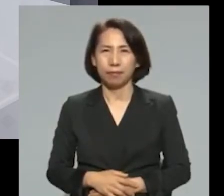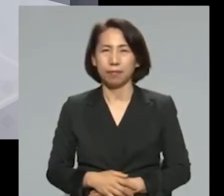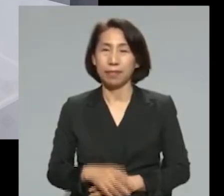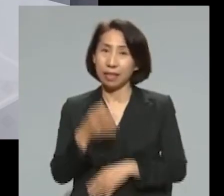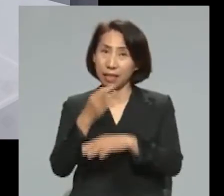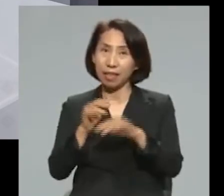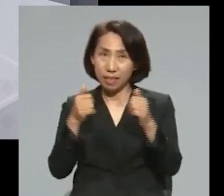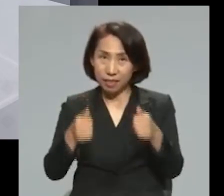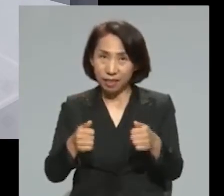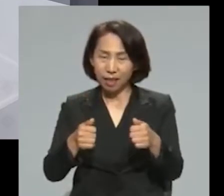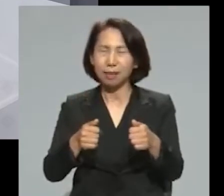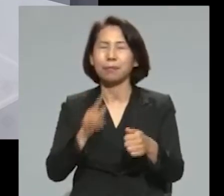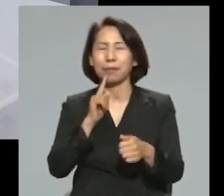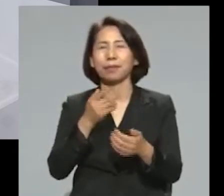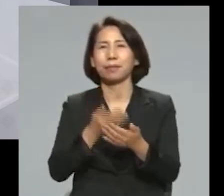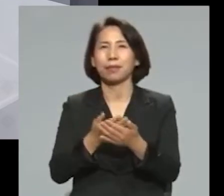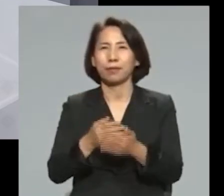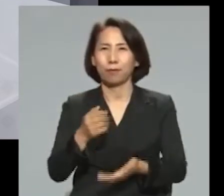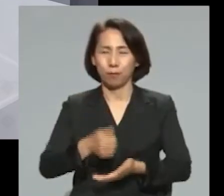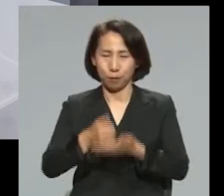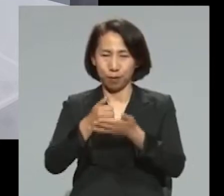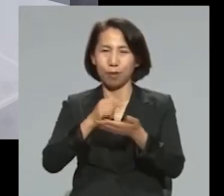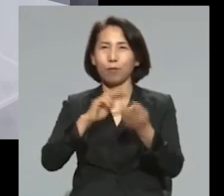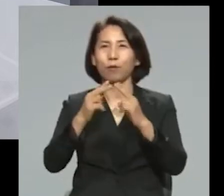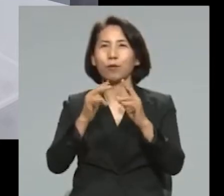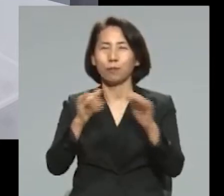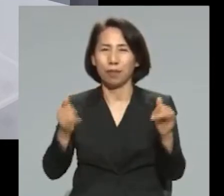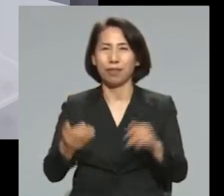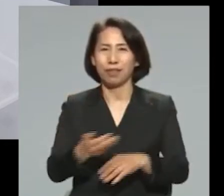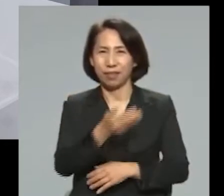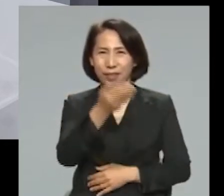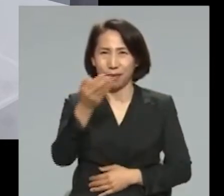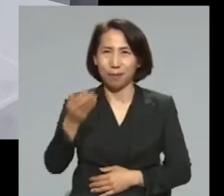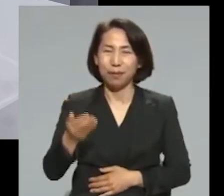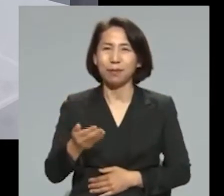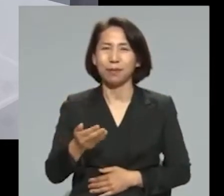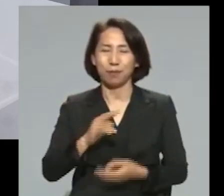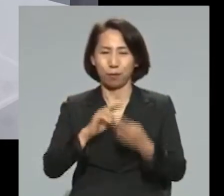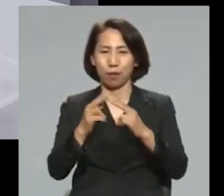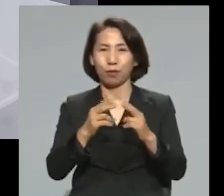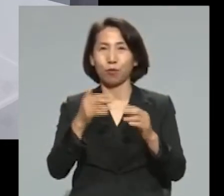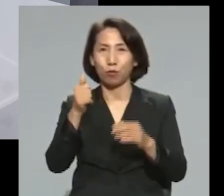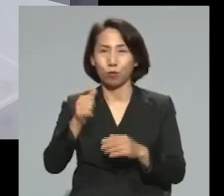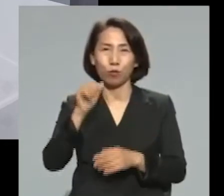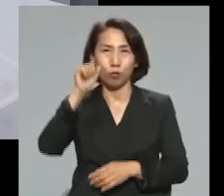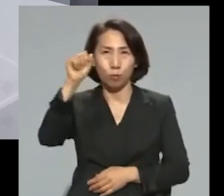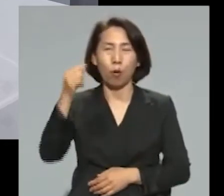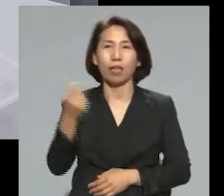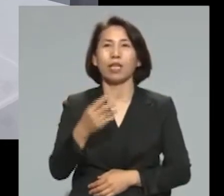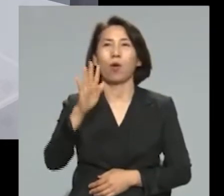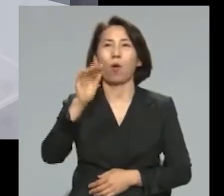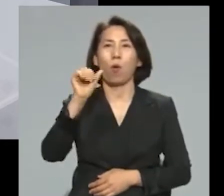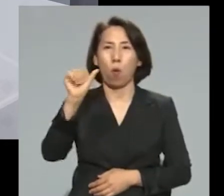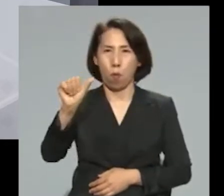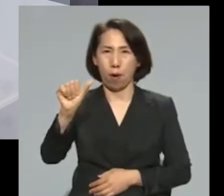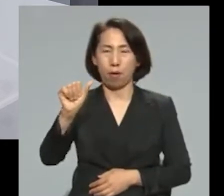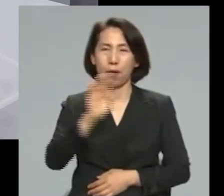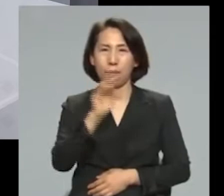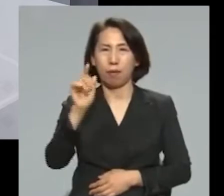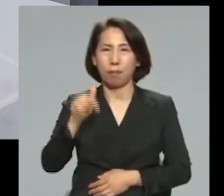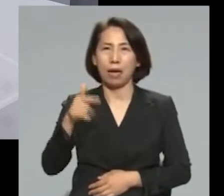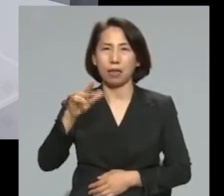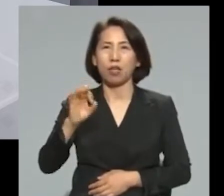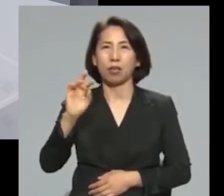간단히 인사 말씀하시죠. 존경하는 고령 군민 여러분, 고령 군수 후보 기호 5번